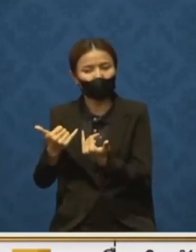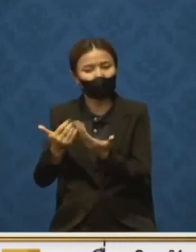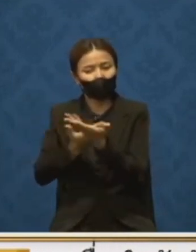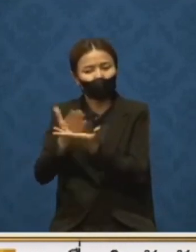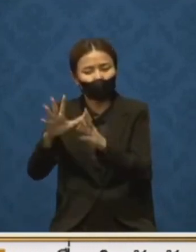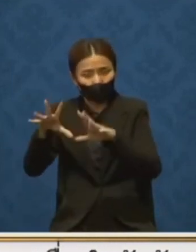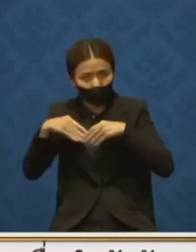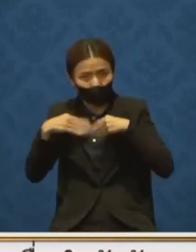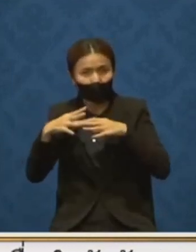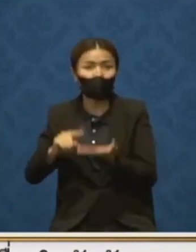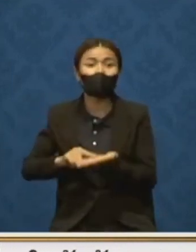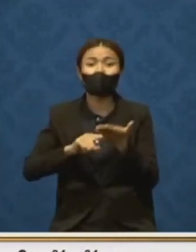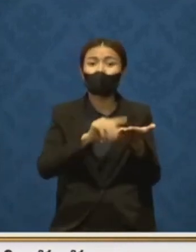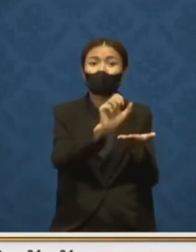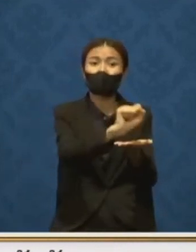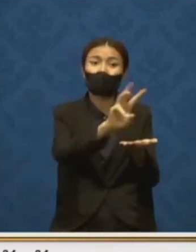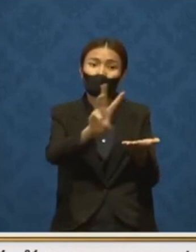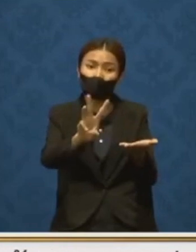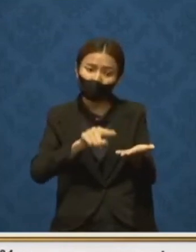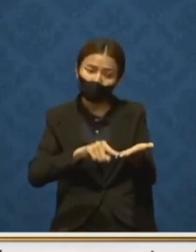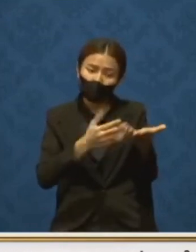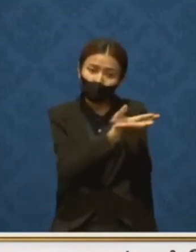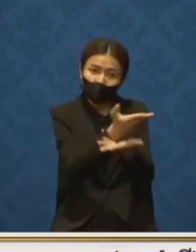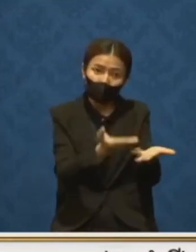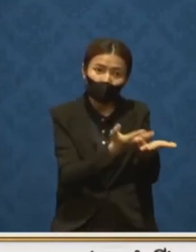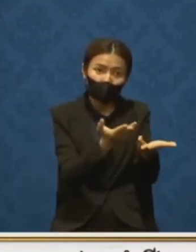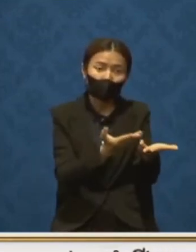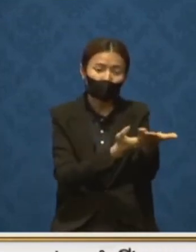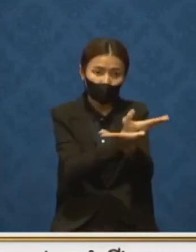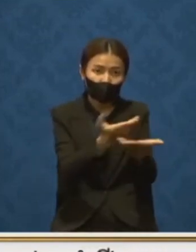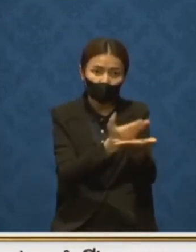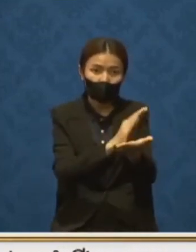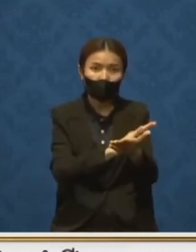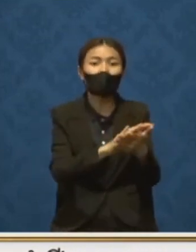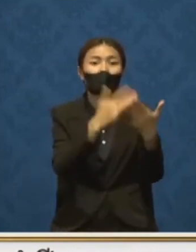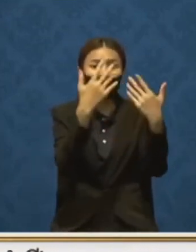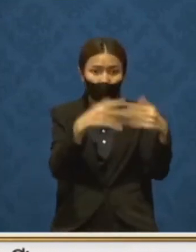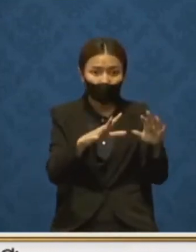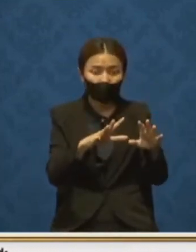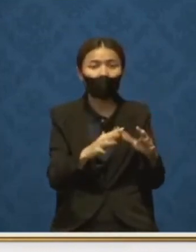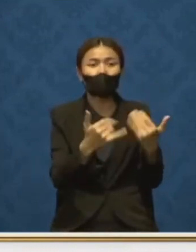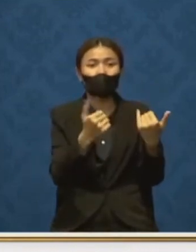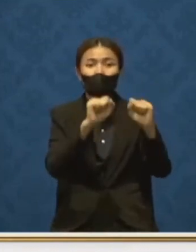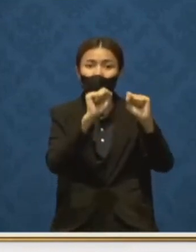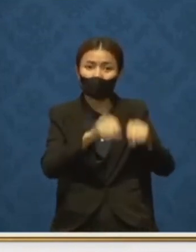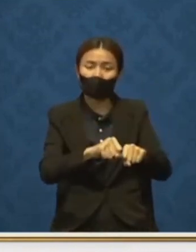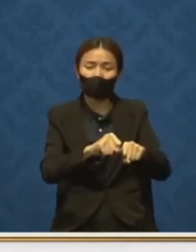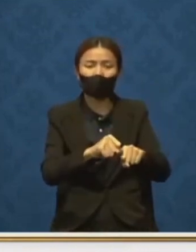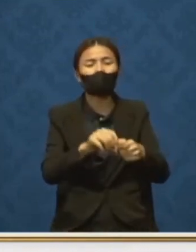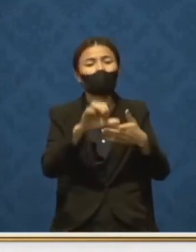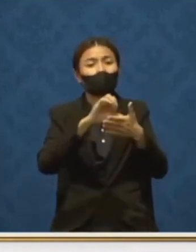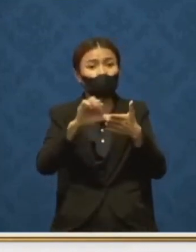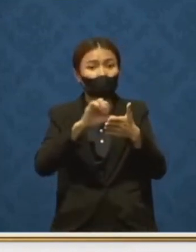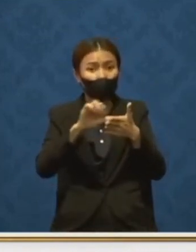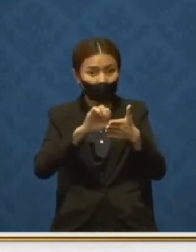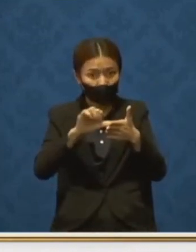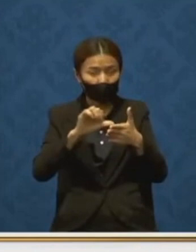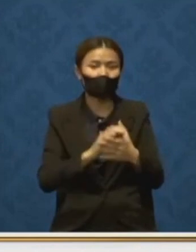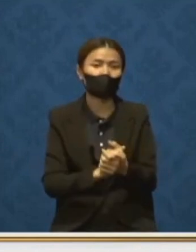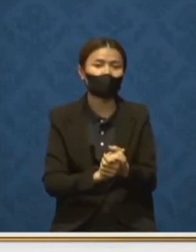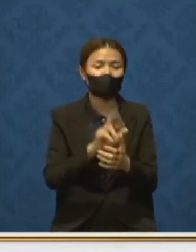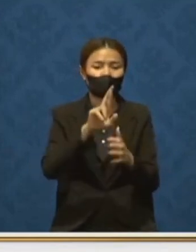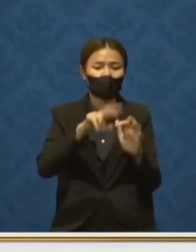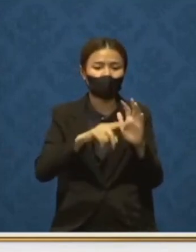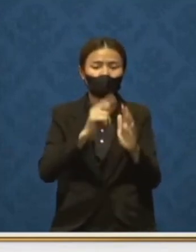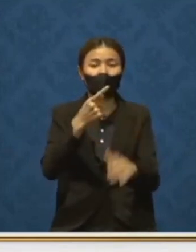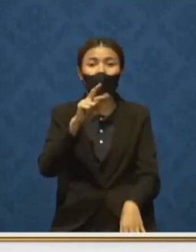ที่ประชุมของวุฒิสภาได้พิจารณาแล้วได้มีมติให้มีการปรับแก้ไขร่างพระราชบัญญัติ